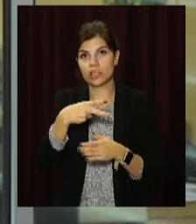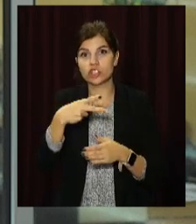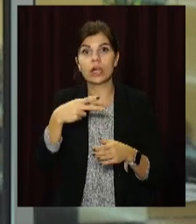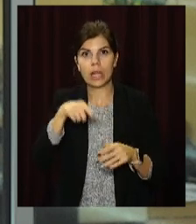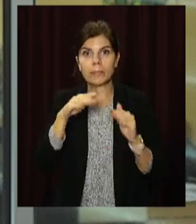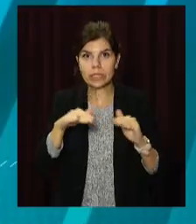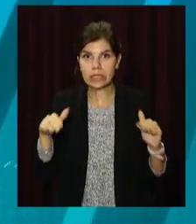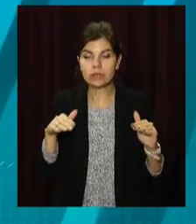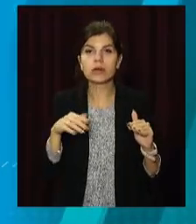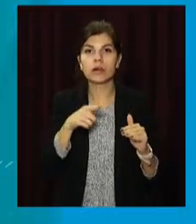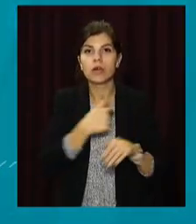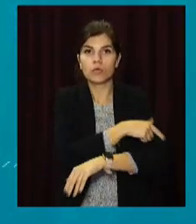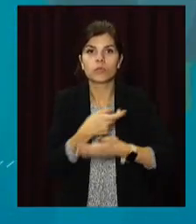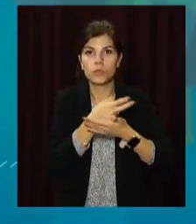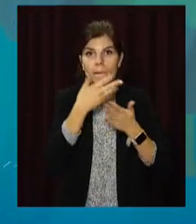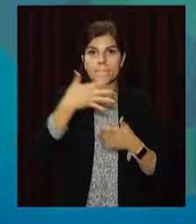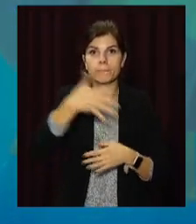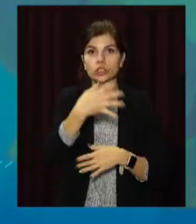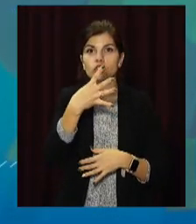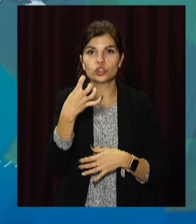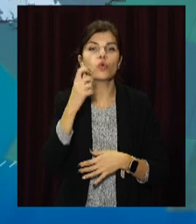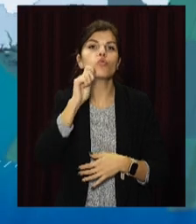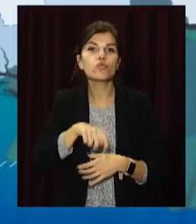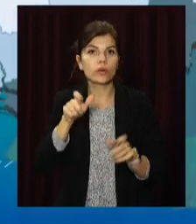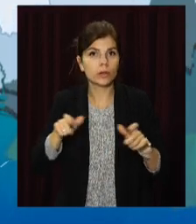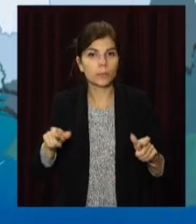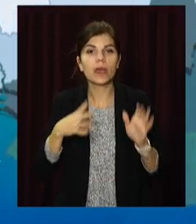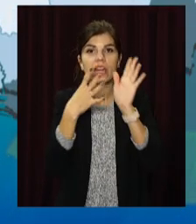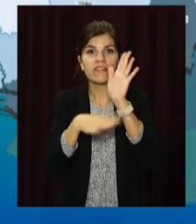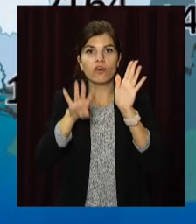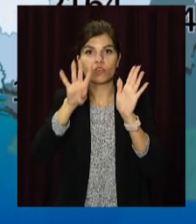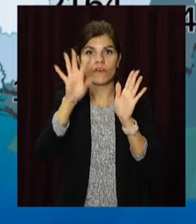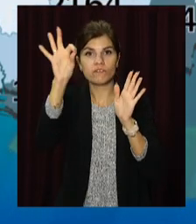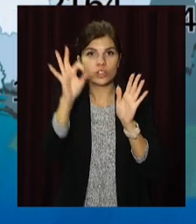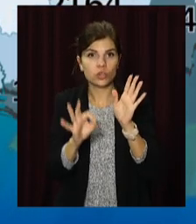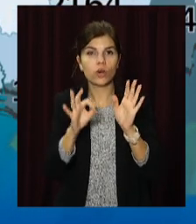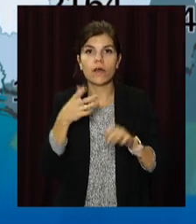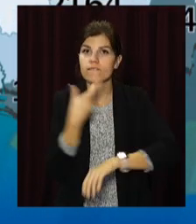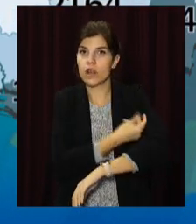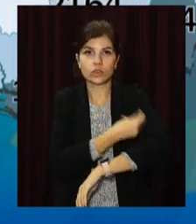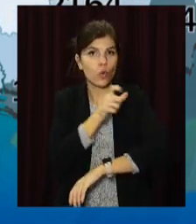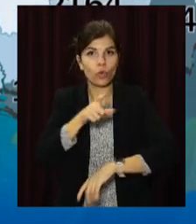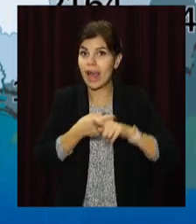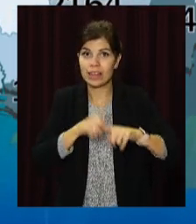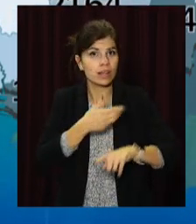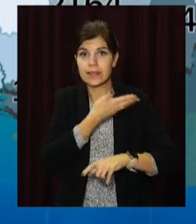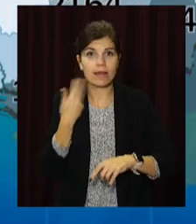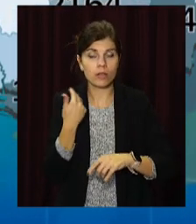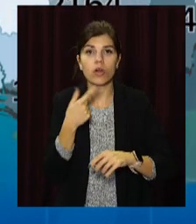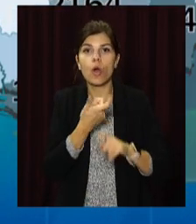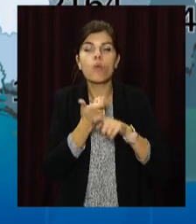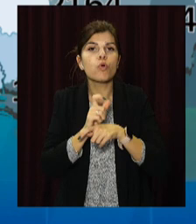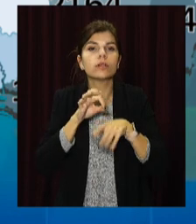діти. Ушпиталили понад 5400 українців. 94% – не вакциновані. Найбільше